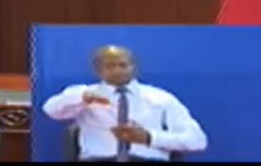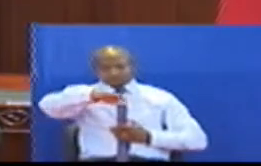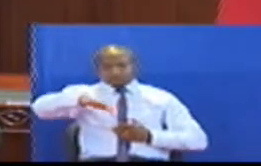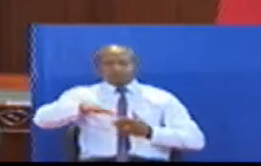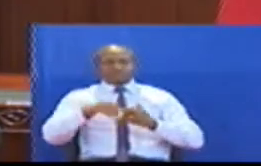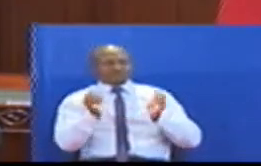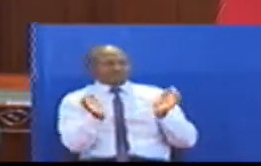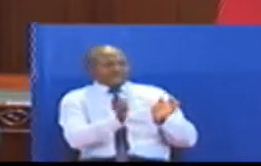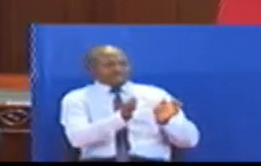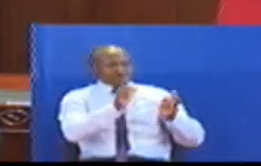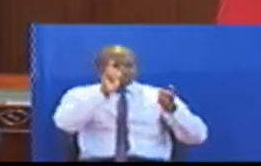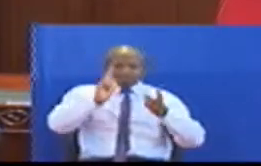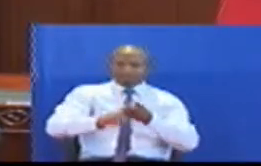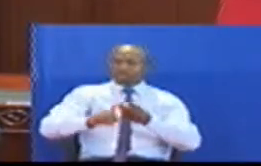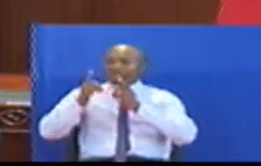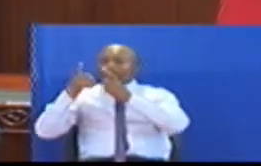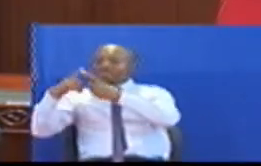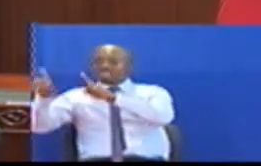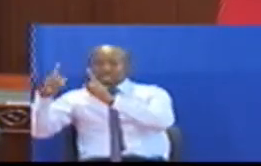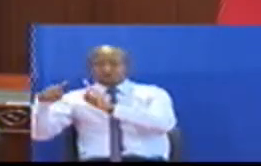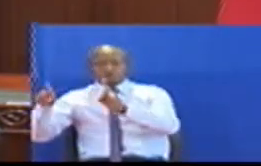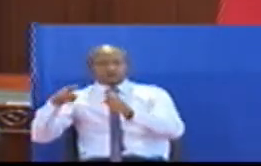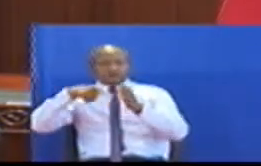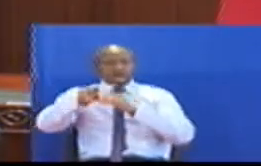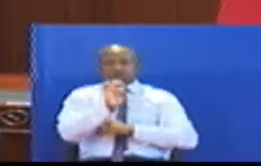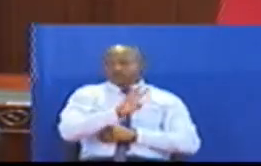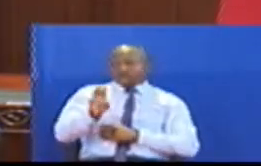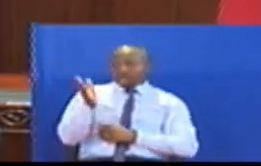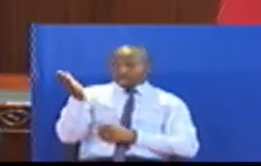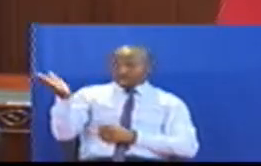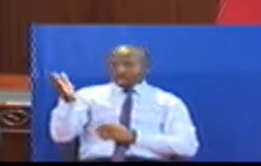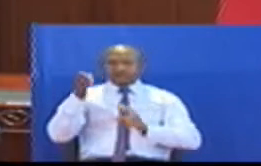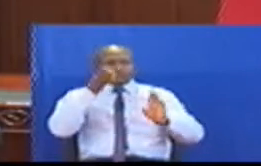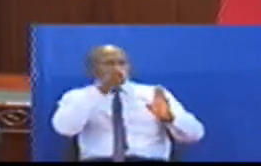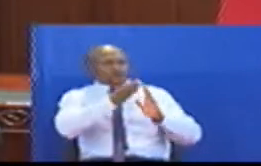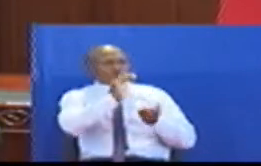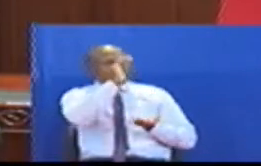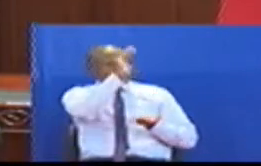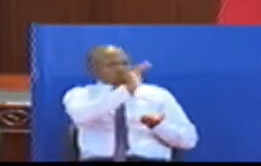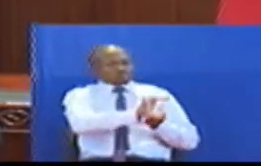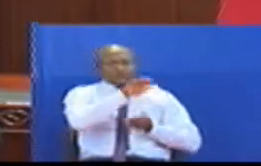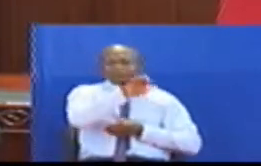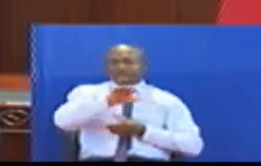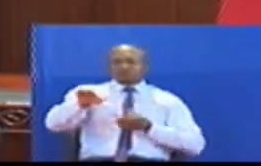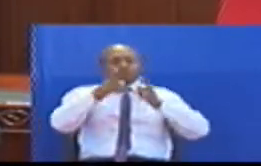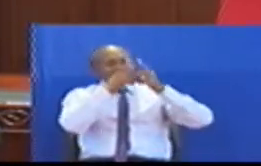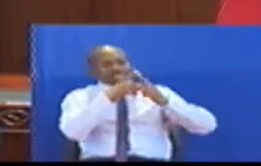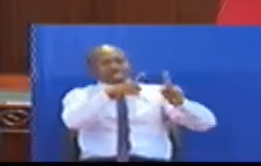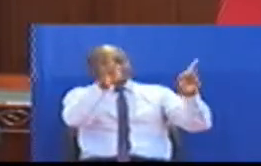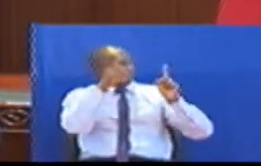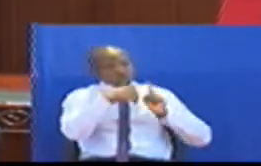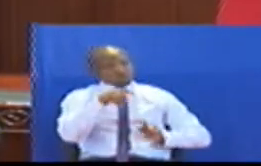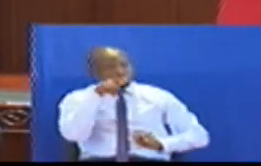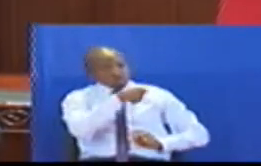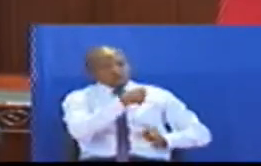zetu na misitu iliyo katika wilaya Sikonge, ili kupunguza maeneo yale ya misitu